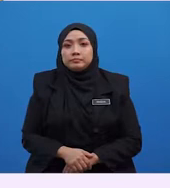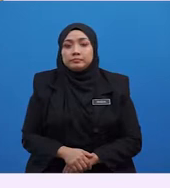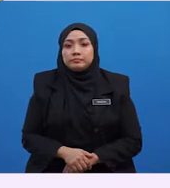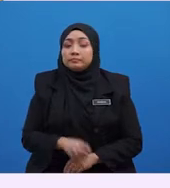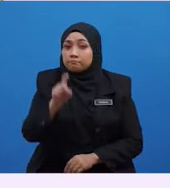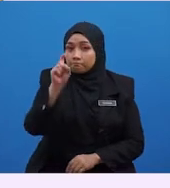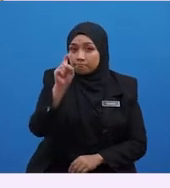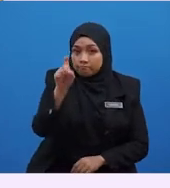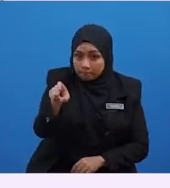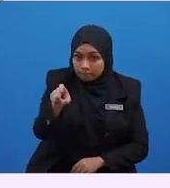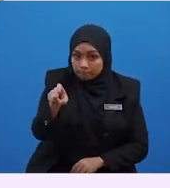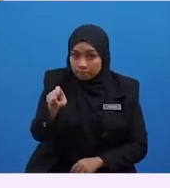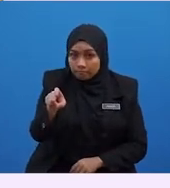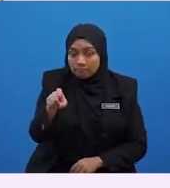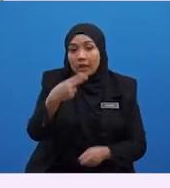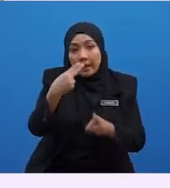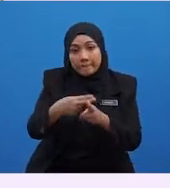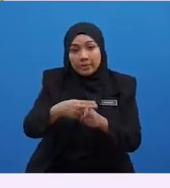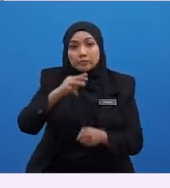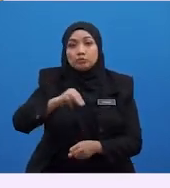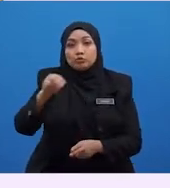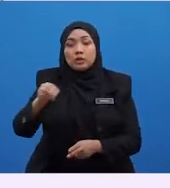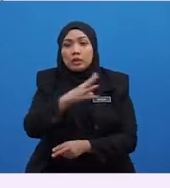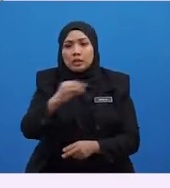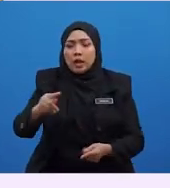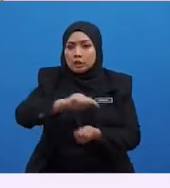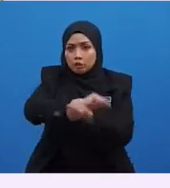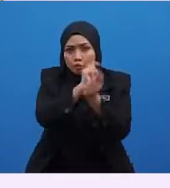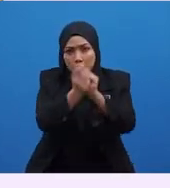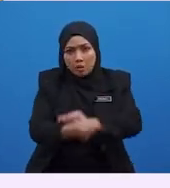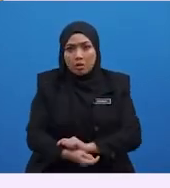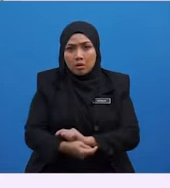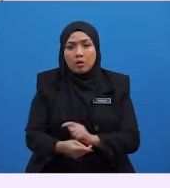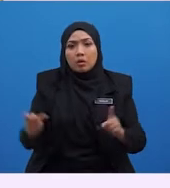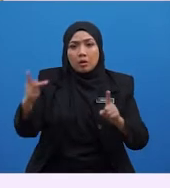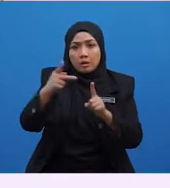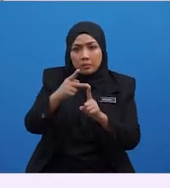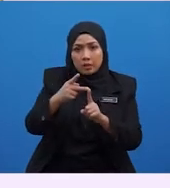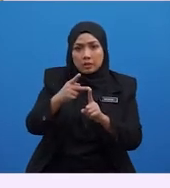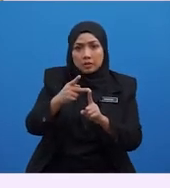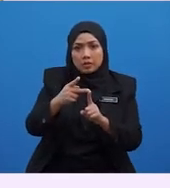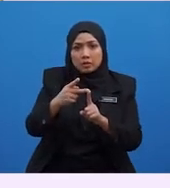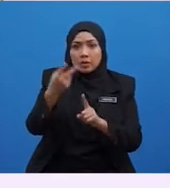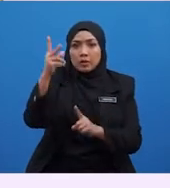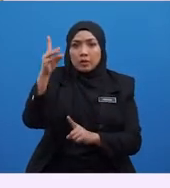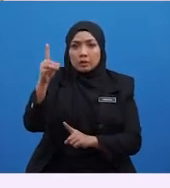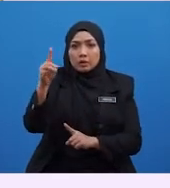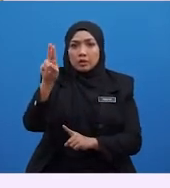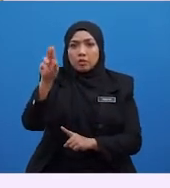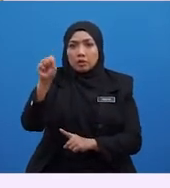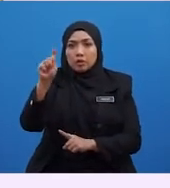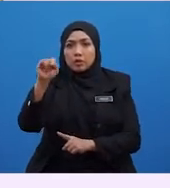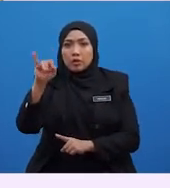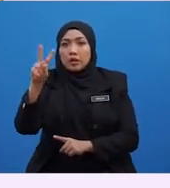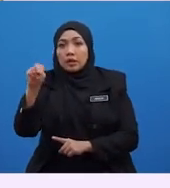Klik pada kekotak input nama murid dan tukar nama murid tersebut kepada Dustin Johnson.